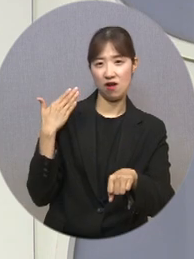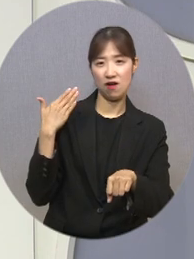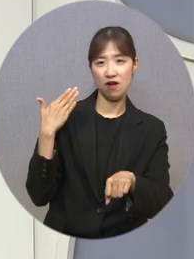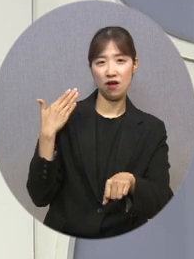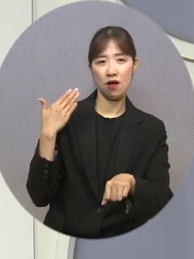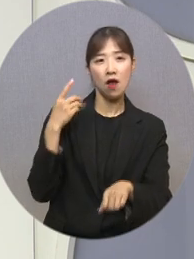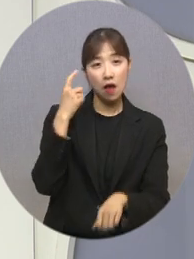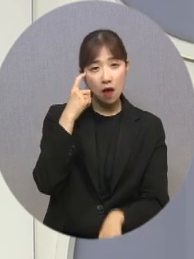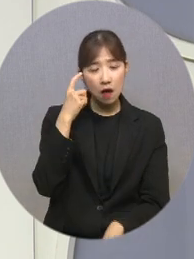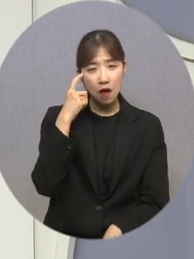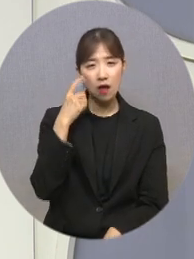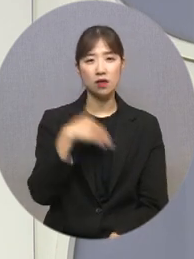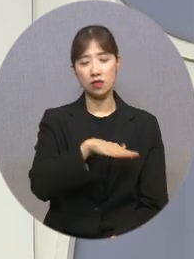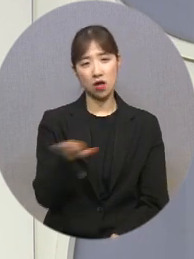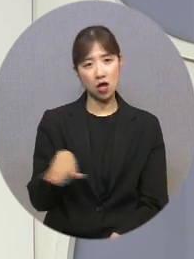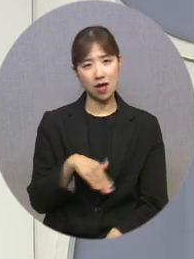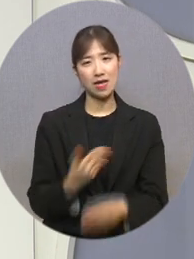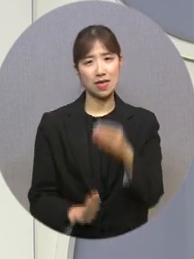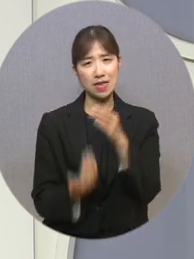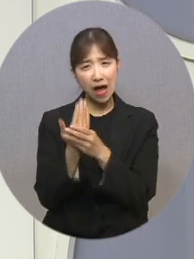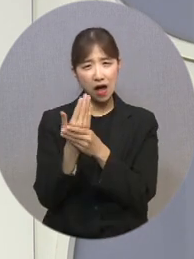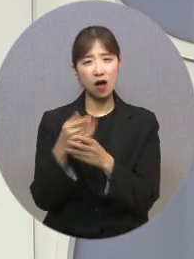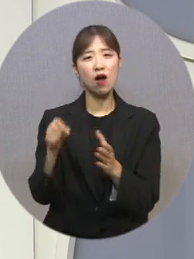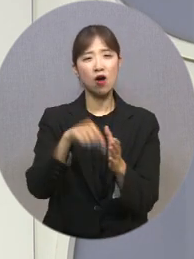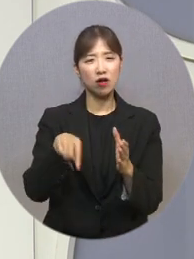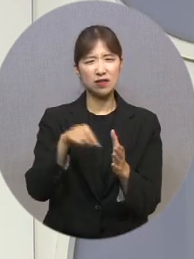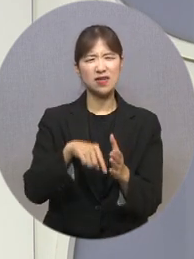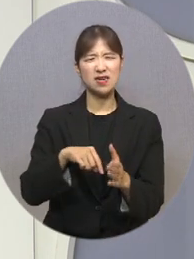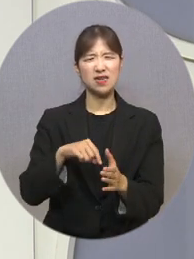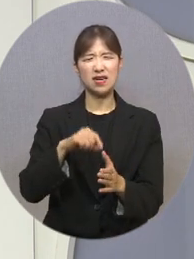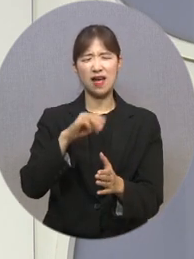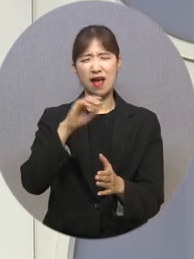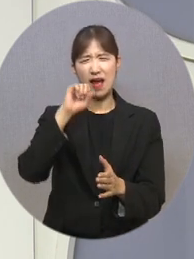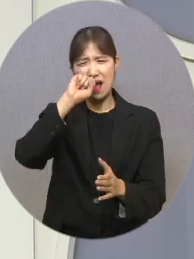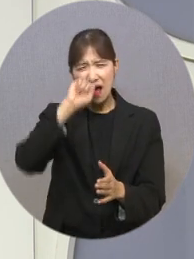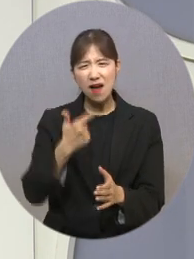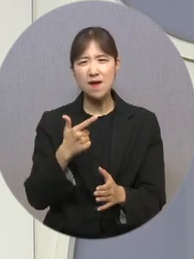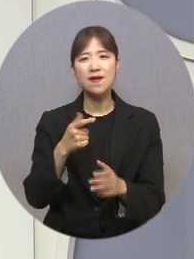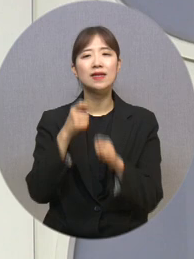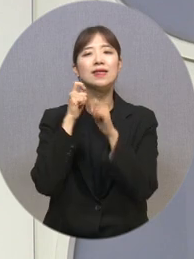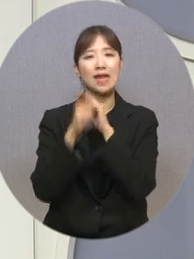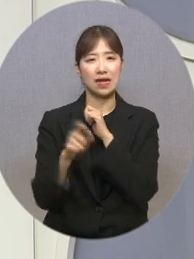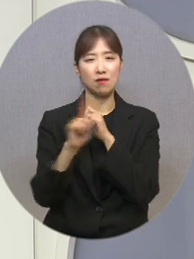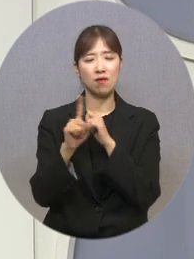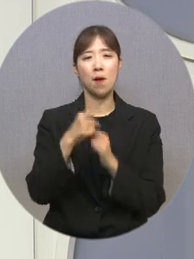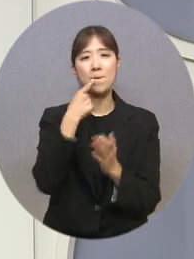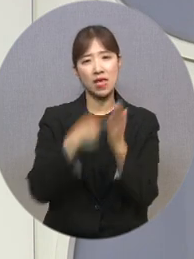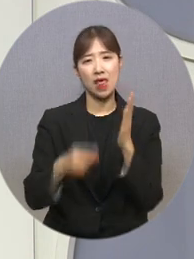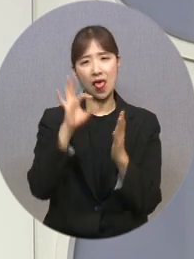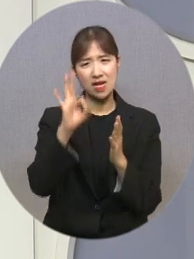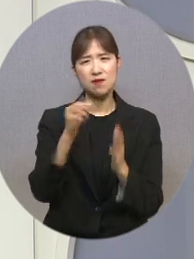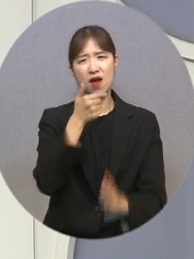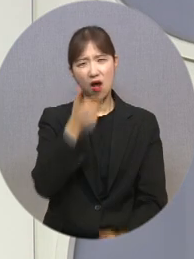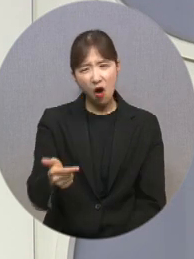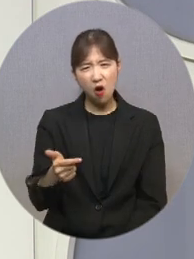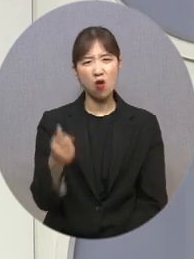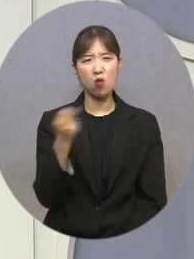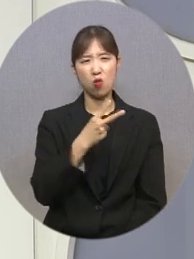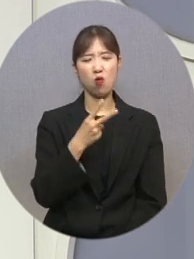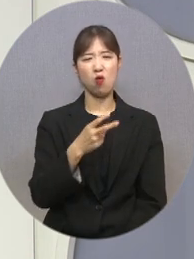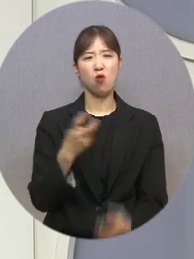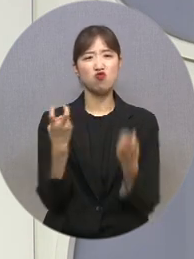왜냐하면 저희들이 하는 사건 중에서는 이제 그 악성 사기 사건 그러니까 피해 금액이 많다든지 이 수법이